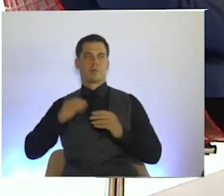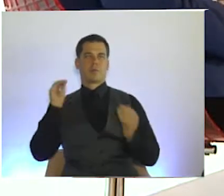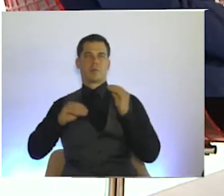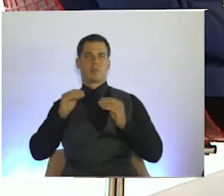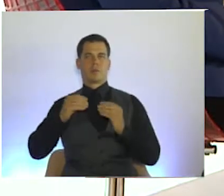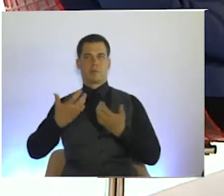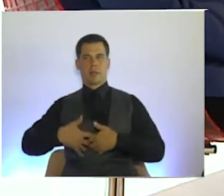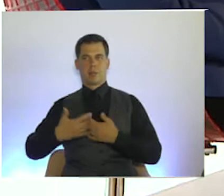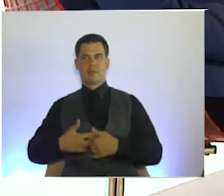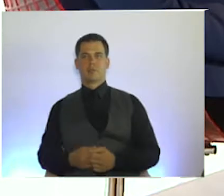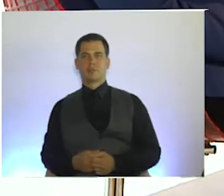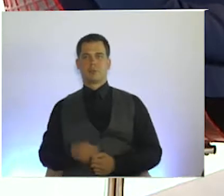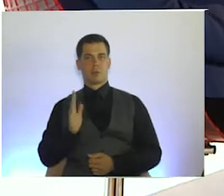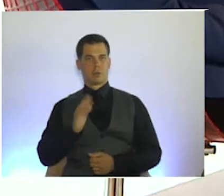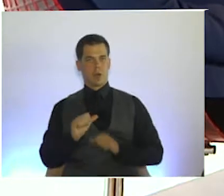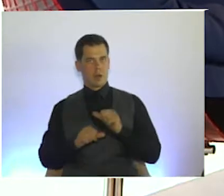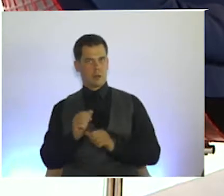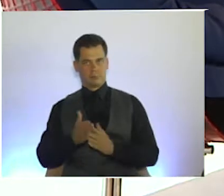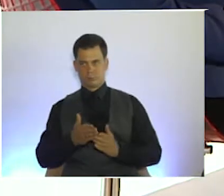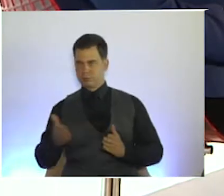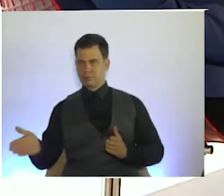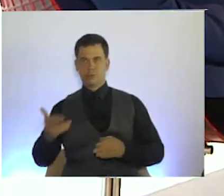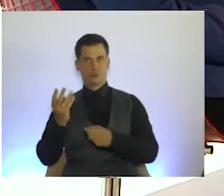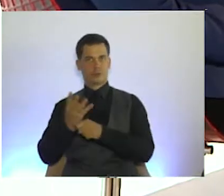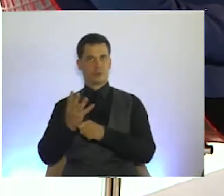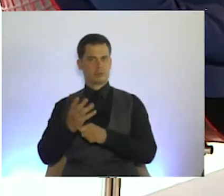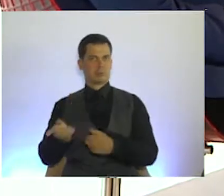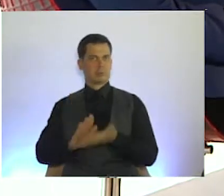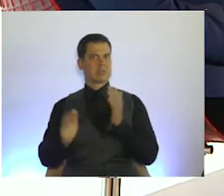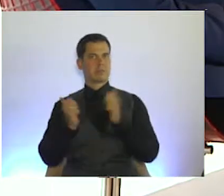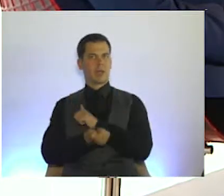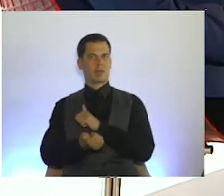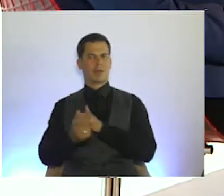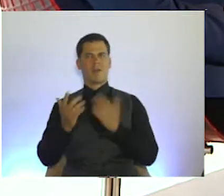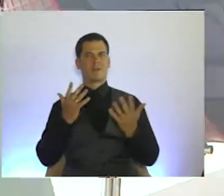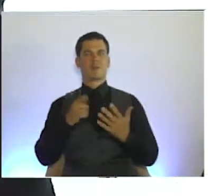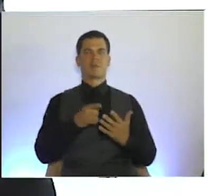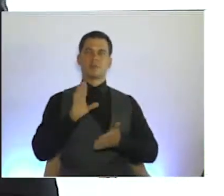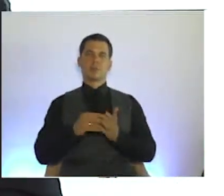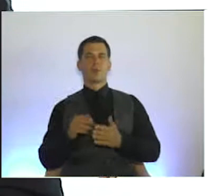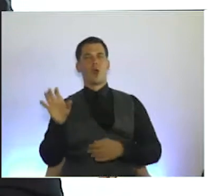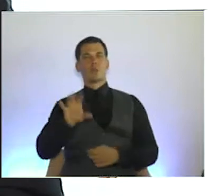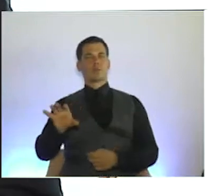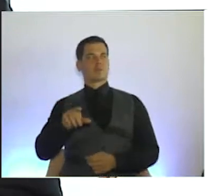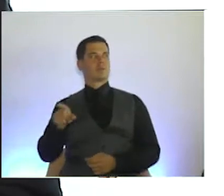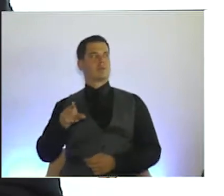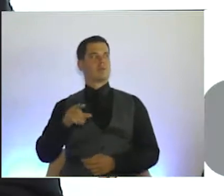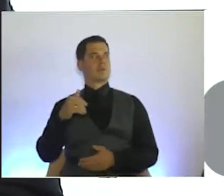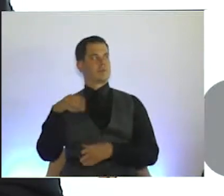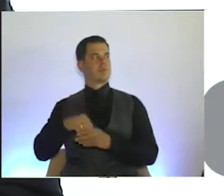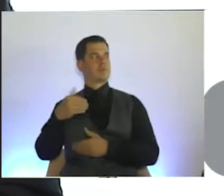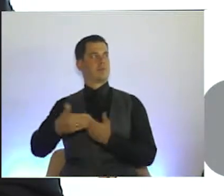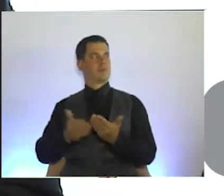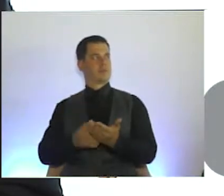drapieżnik. Zjada po prostu. Dopada ofiarę i zjada. I myślę, że dzisiejsi pracodawcy oczywiście nie odpowiadają tego typu